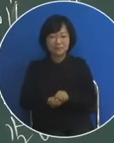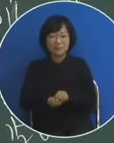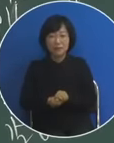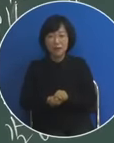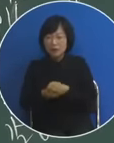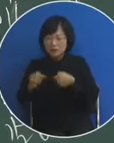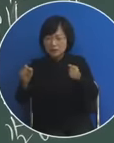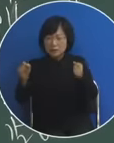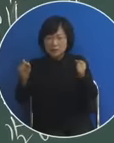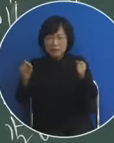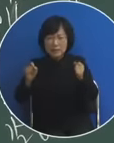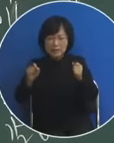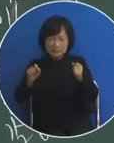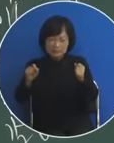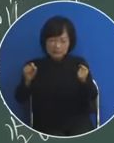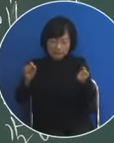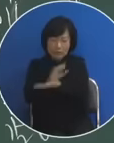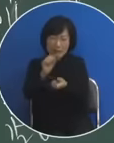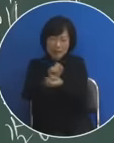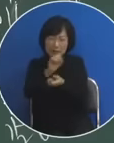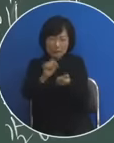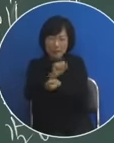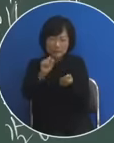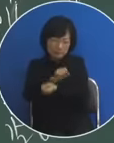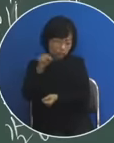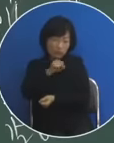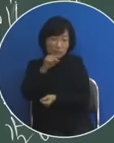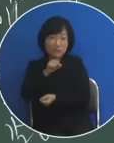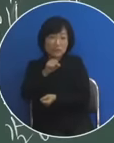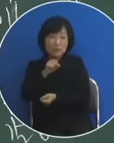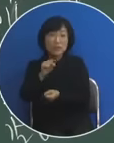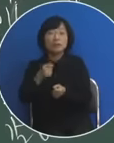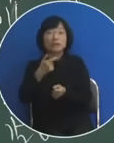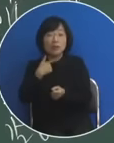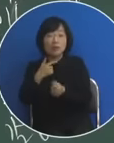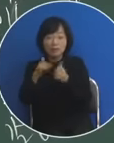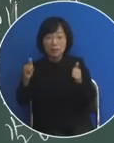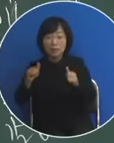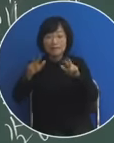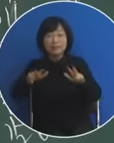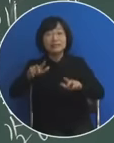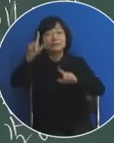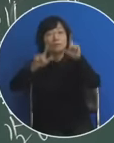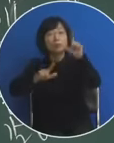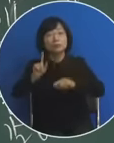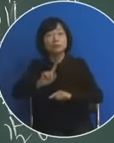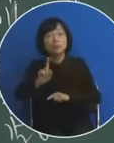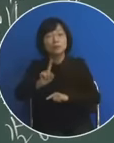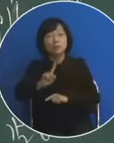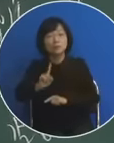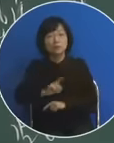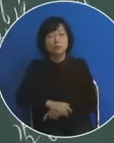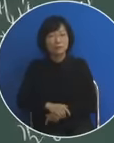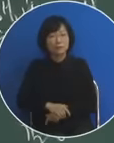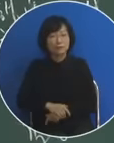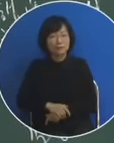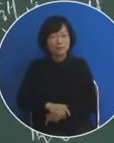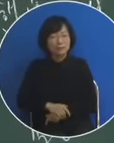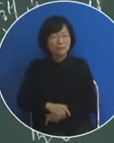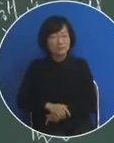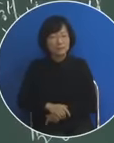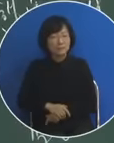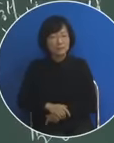됐는지 우리 동네 사람 다 압니다. And the people in my village, they know very well what happened to the main figures behind all those fights.